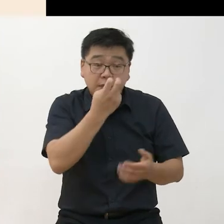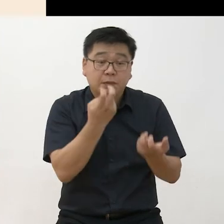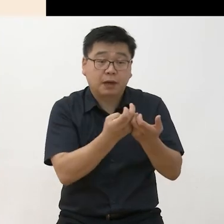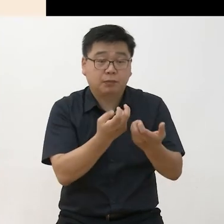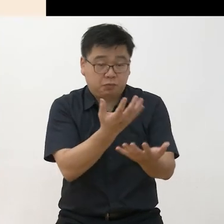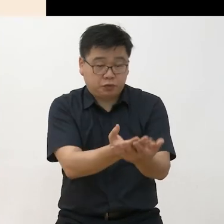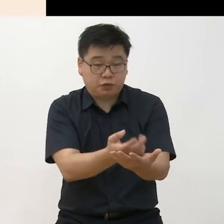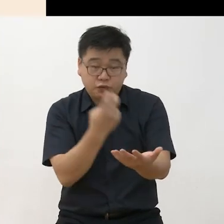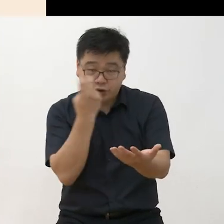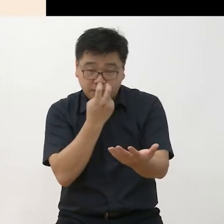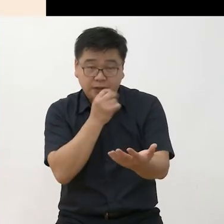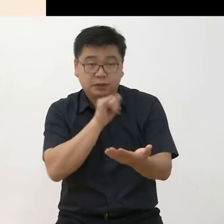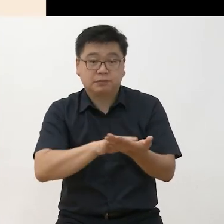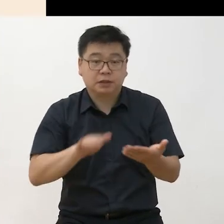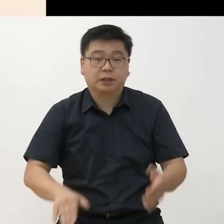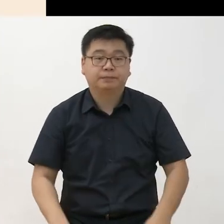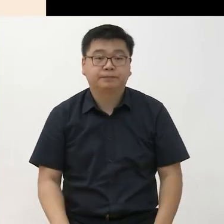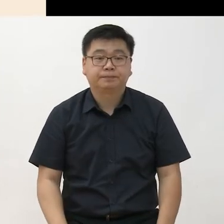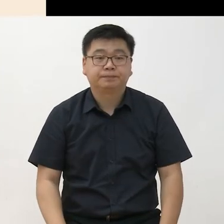방법은 서류 심의로 진행을 합니다.